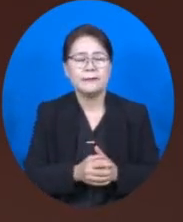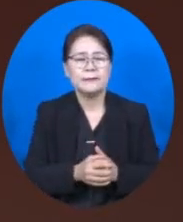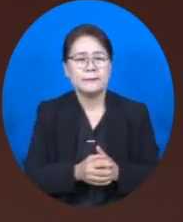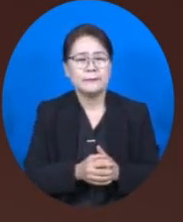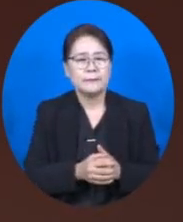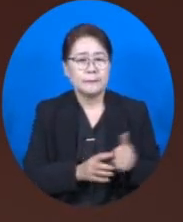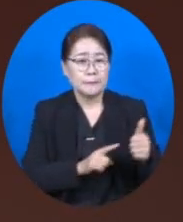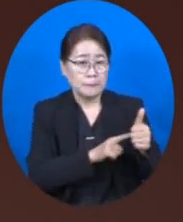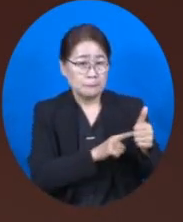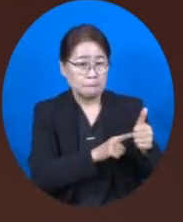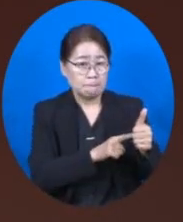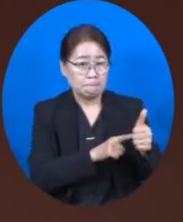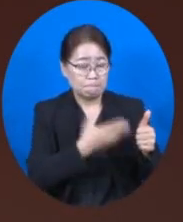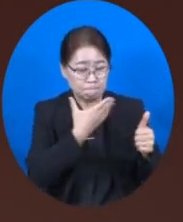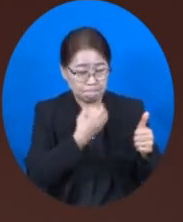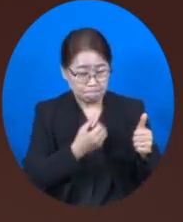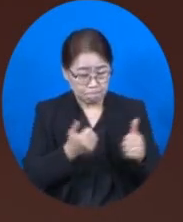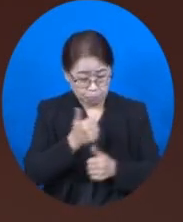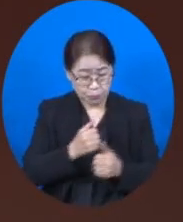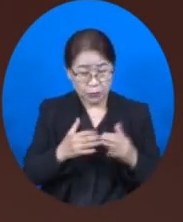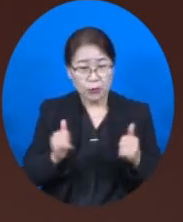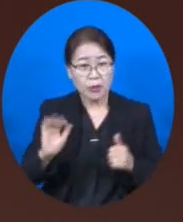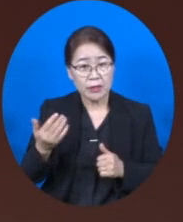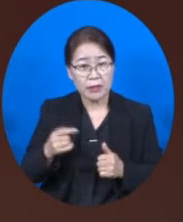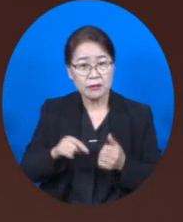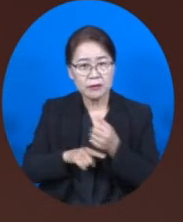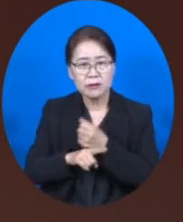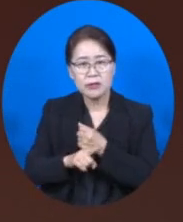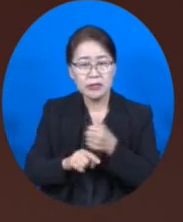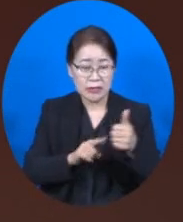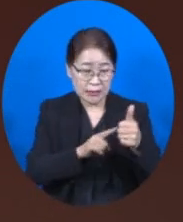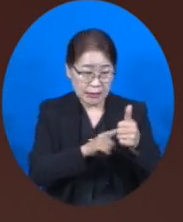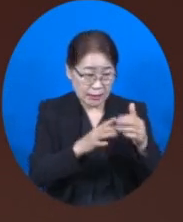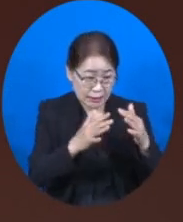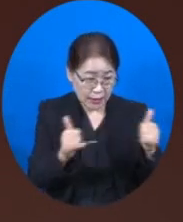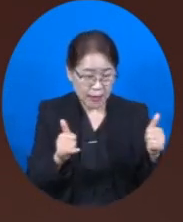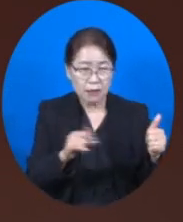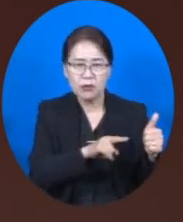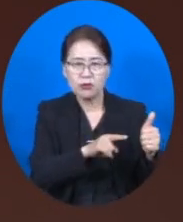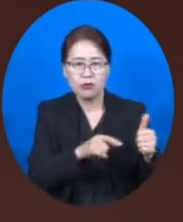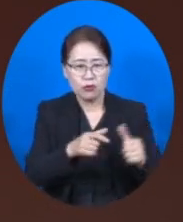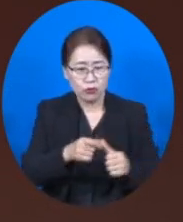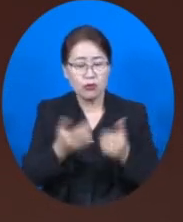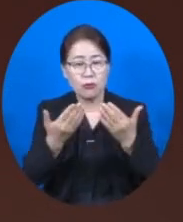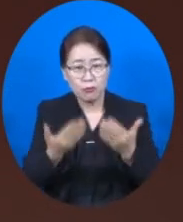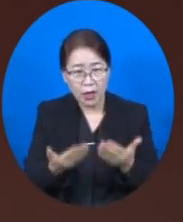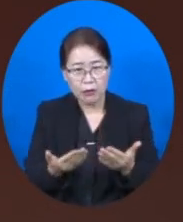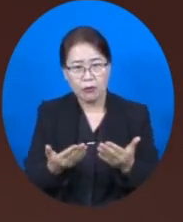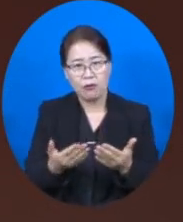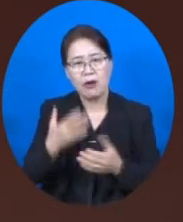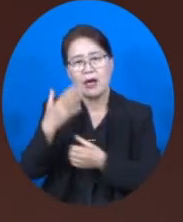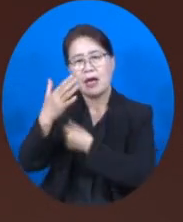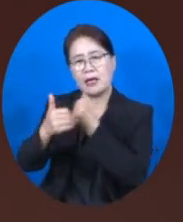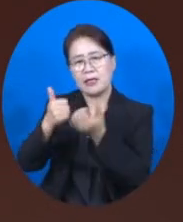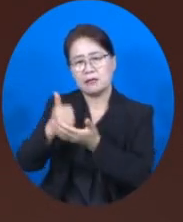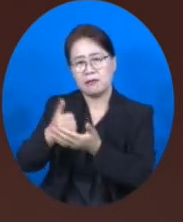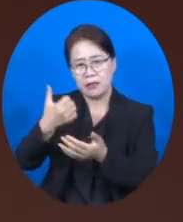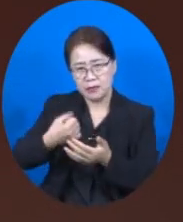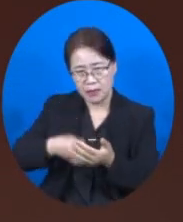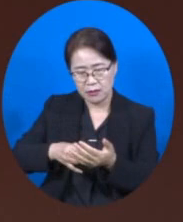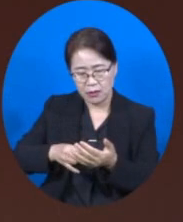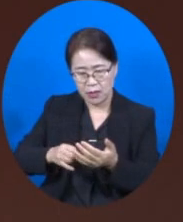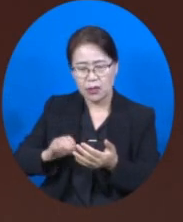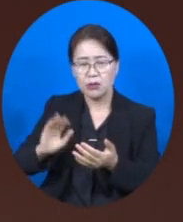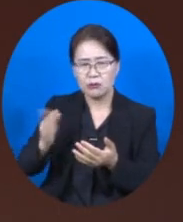아브라함이 자손이 되었다라고 하는 말은 무슨 말입니까 삭개오가 그가 구원받고 하나님의 자녀가